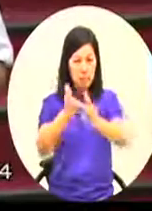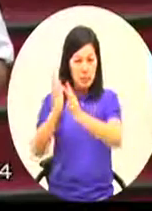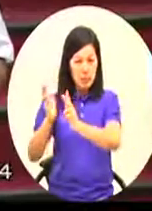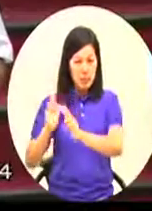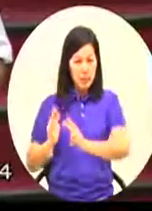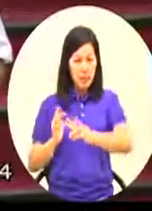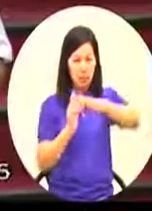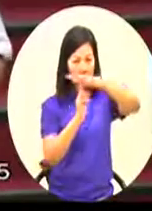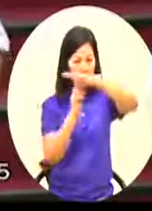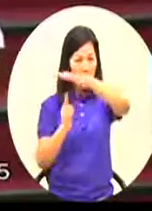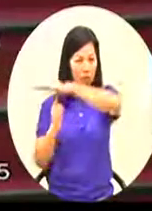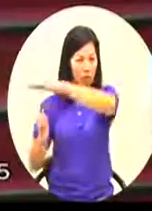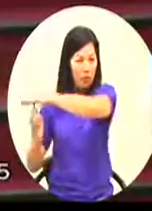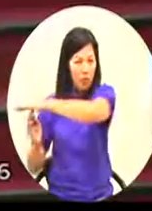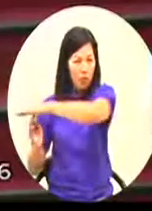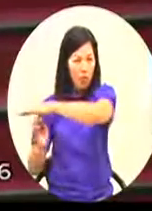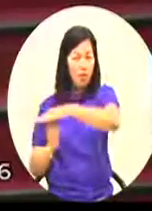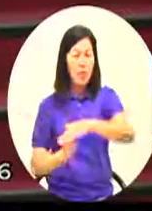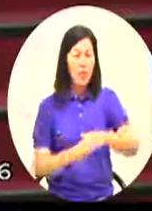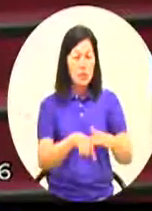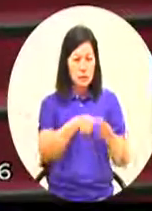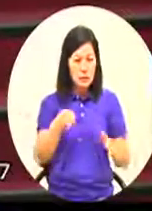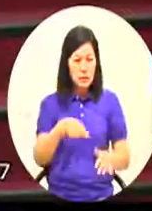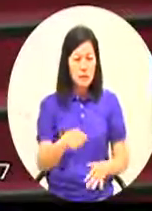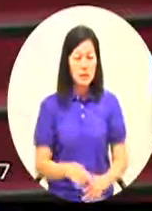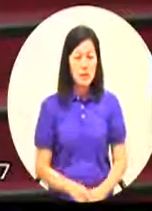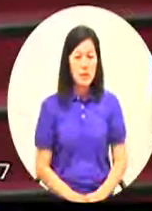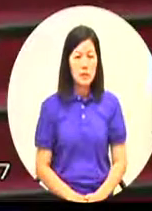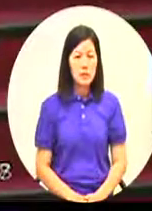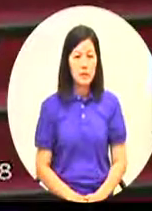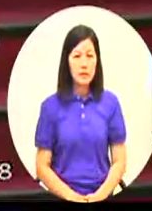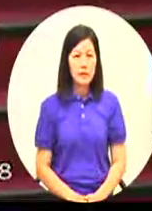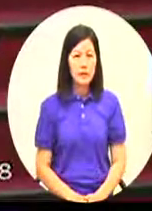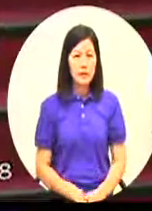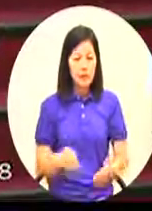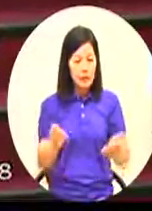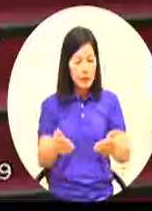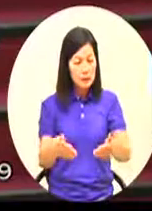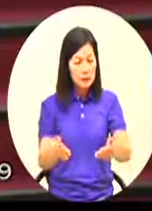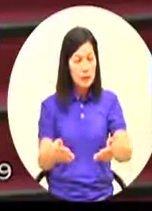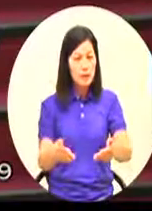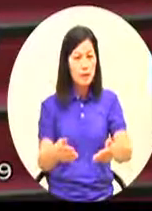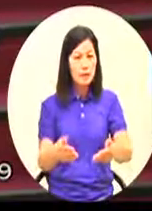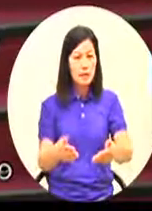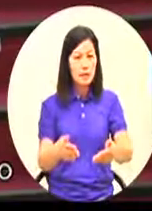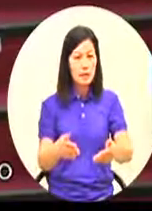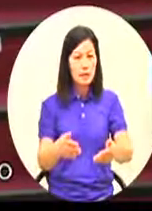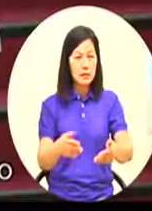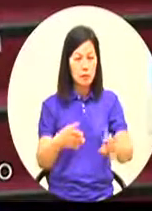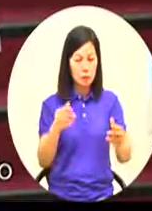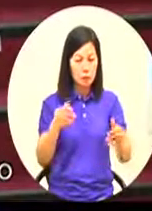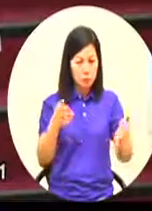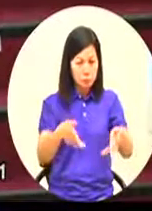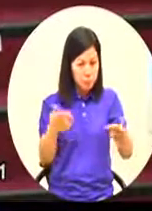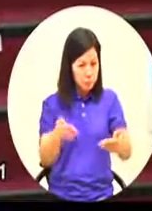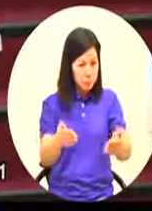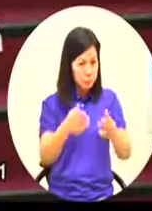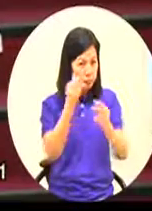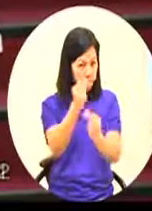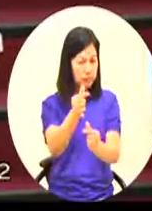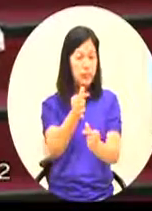架桥都建得也非常的完整。